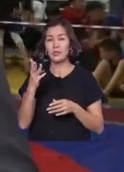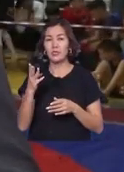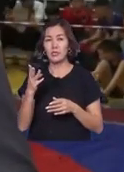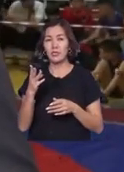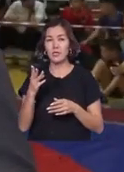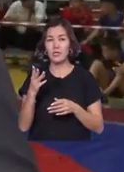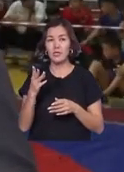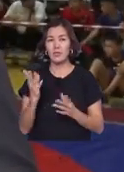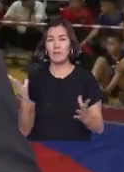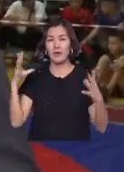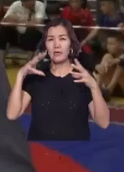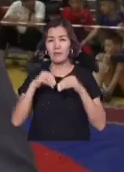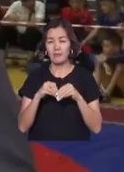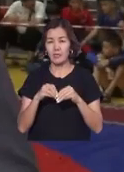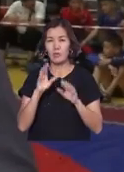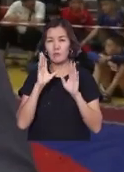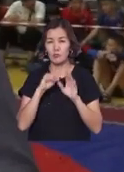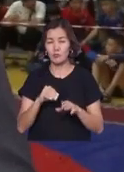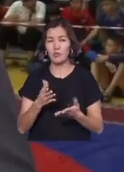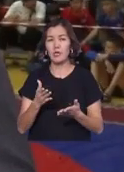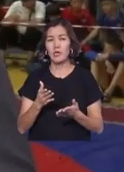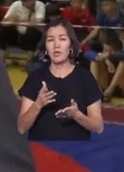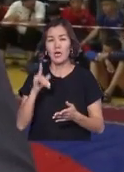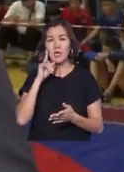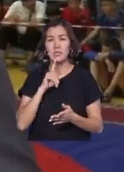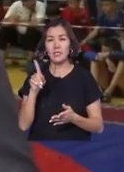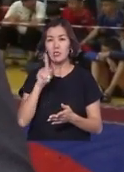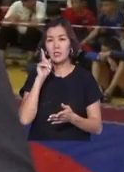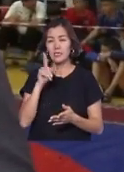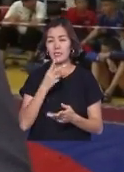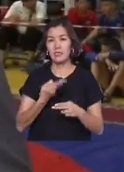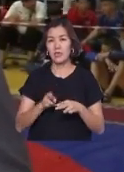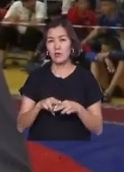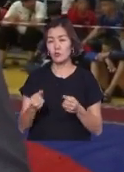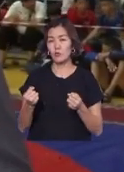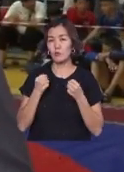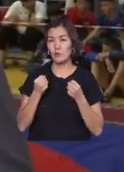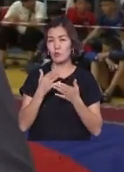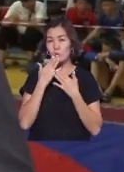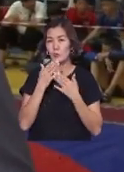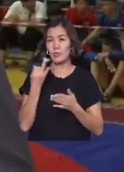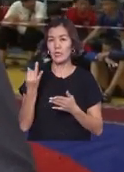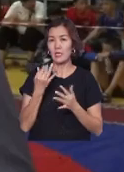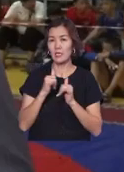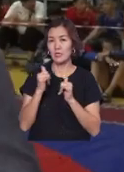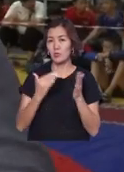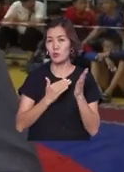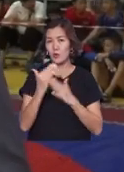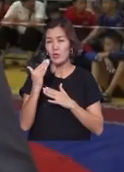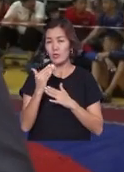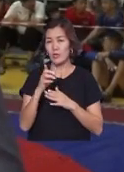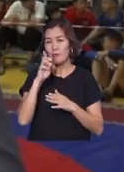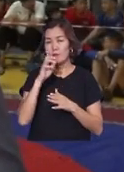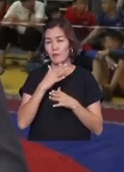түрінің техникалары қолданылатын белдесу. Қазақстан жастарының арасында дәл осы спортқа деген қызығушылық аса жоғары.